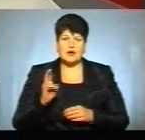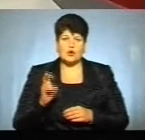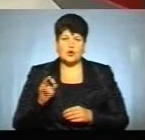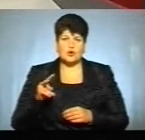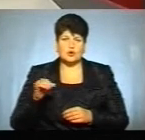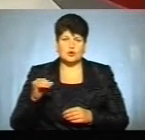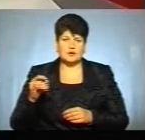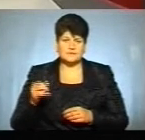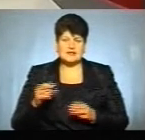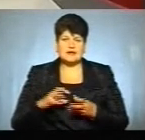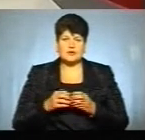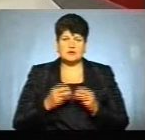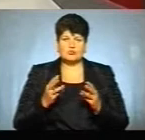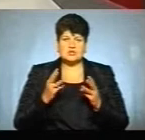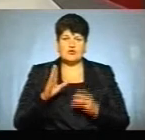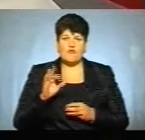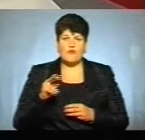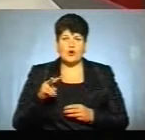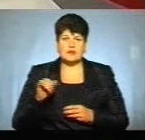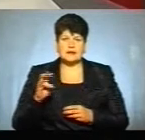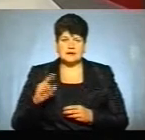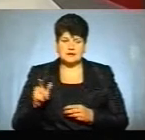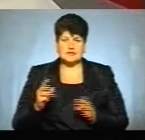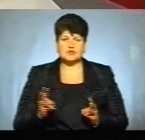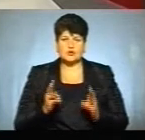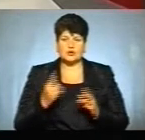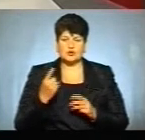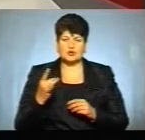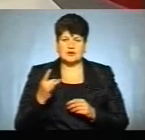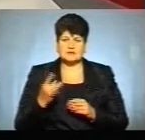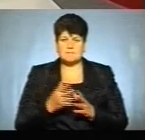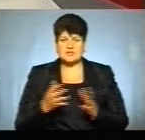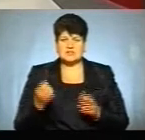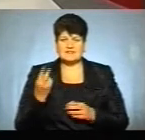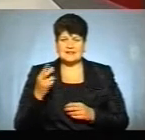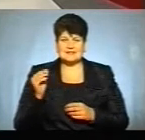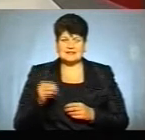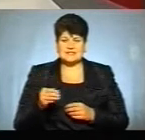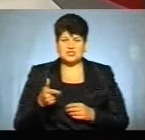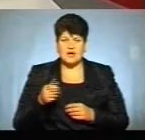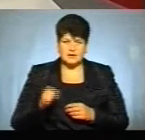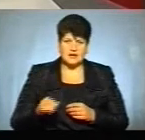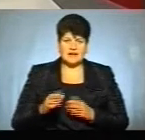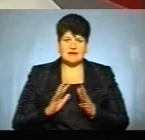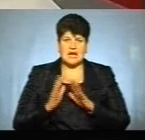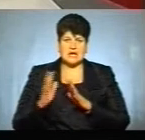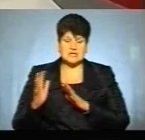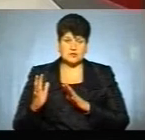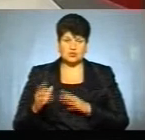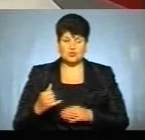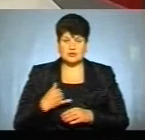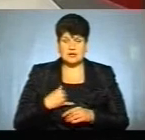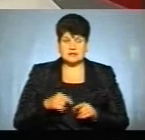результатами пожежі на Волині, де згоріло одноразово більше 12 тисяч гектарів лісу. Нас